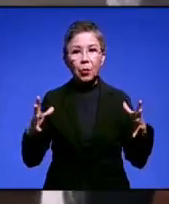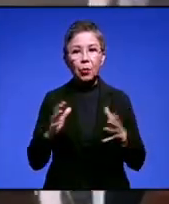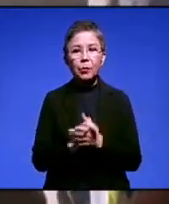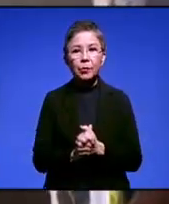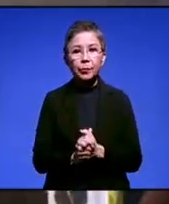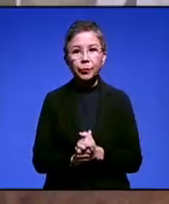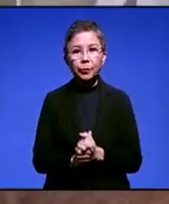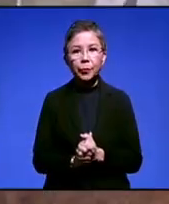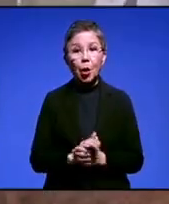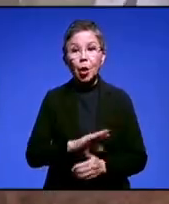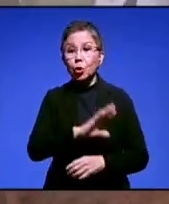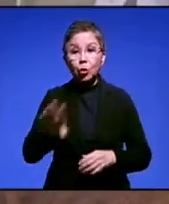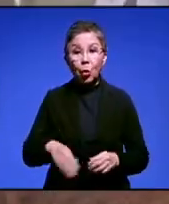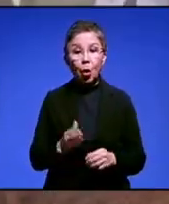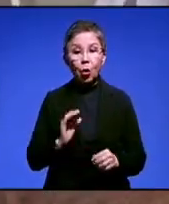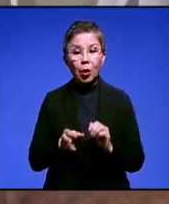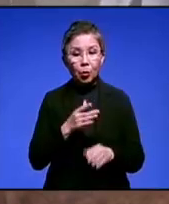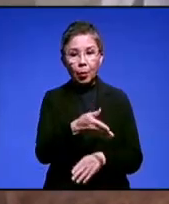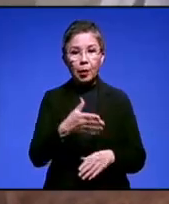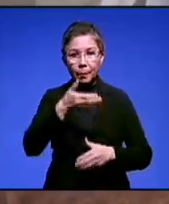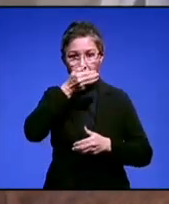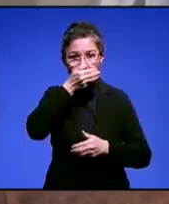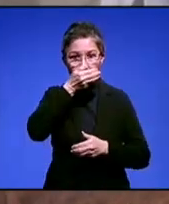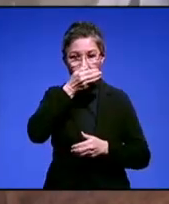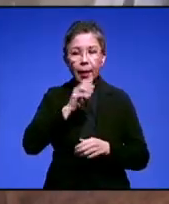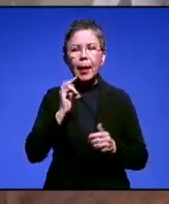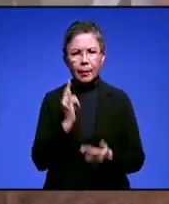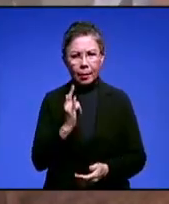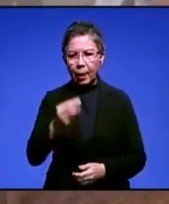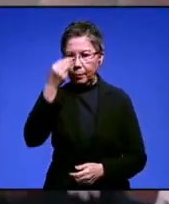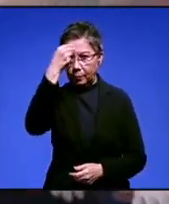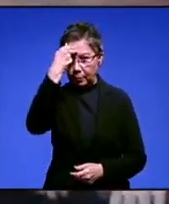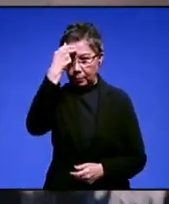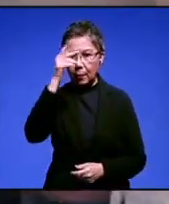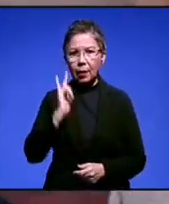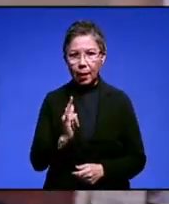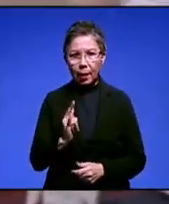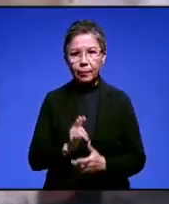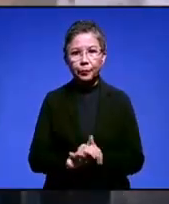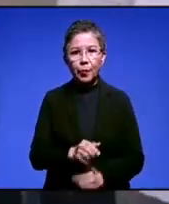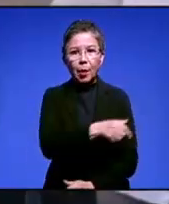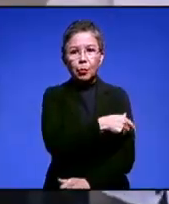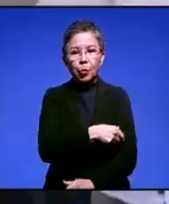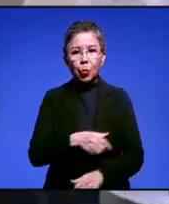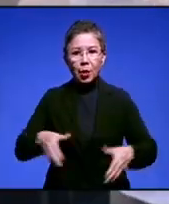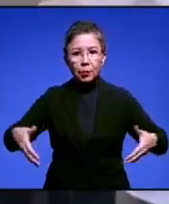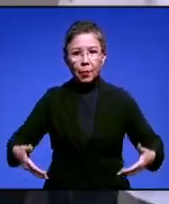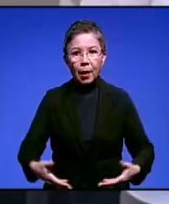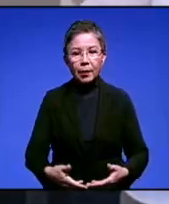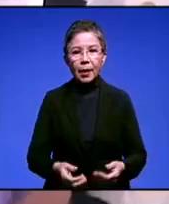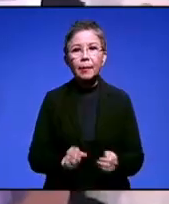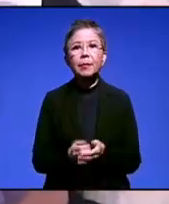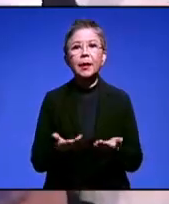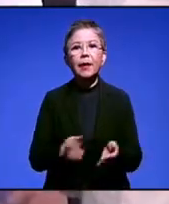dikongkon melaporkan seluruh pelayat menggunakan masker medis serta pemeriksaan suhu tubuh petugas pemakaman pun menyediakan